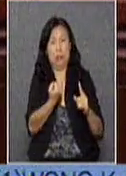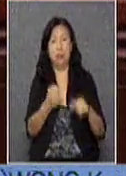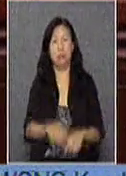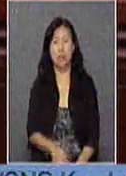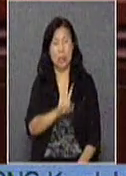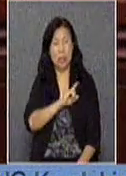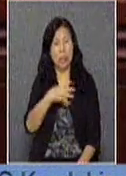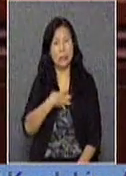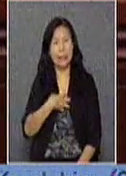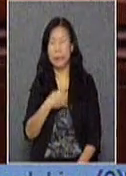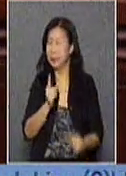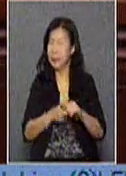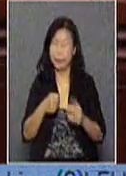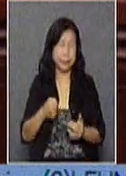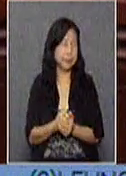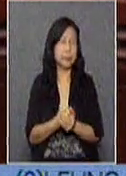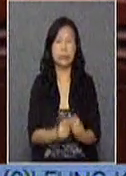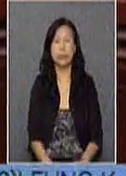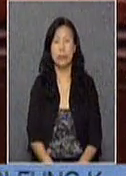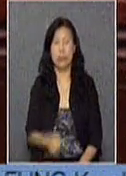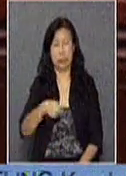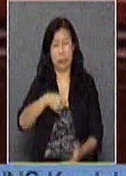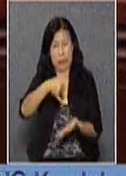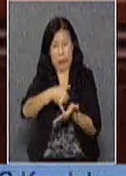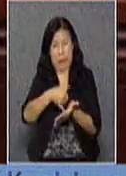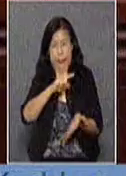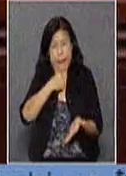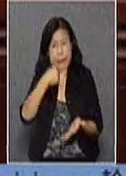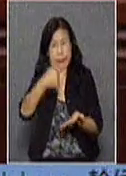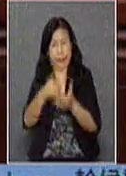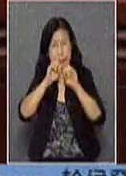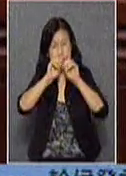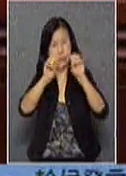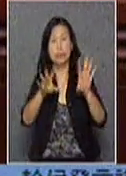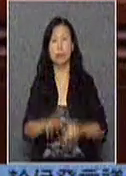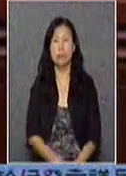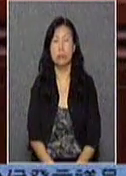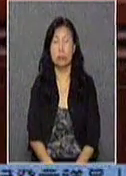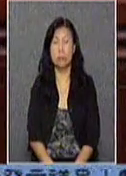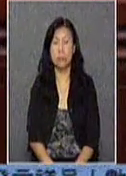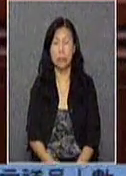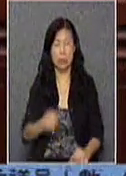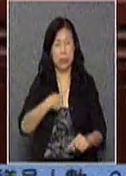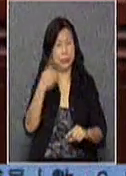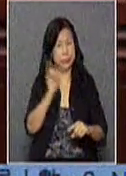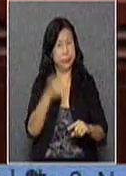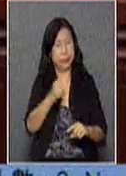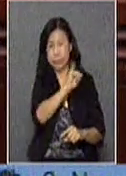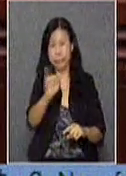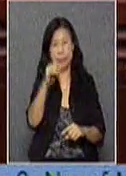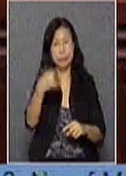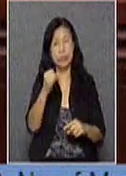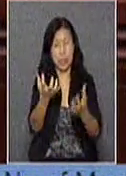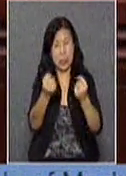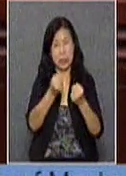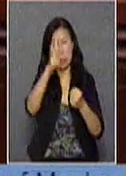非常之遺憾，所以我要在這裡表達，我們不能夠接受海事處這個這